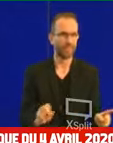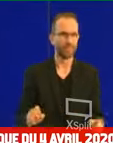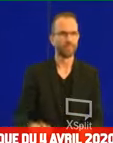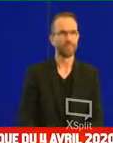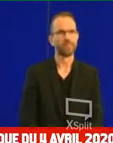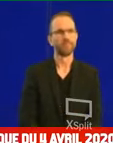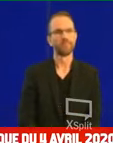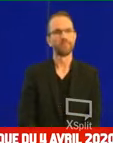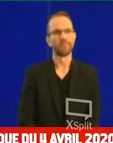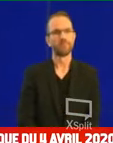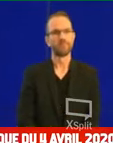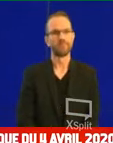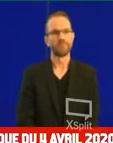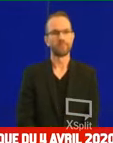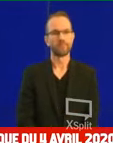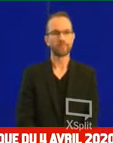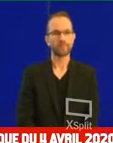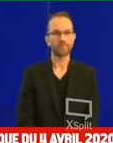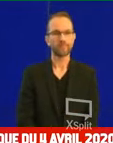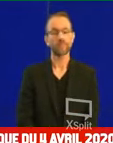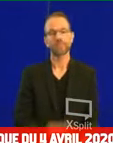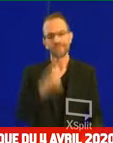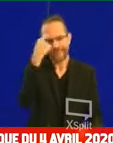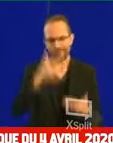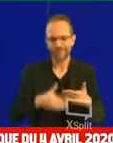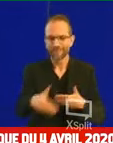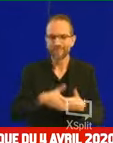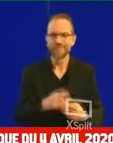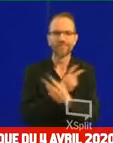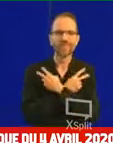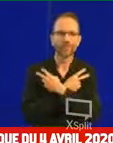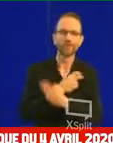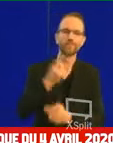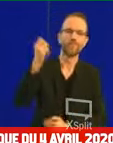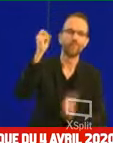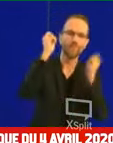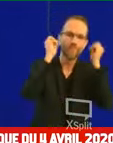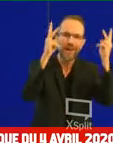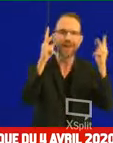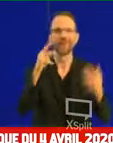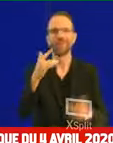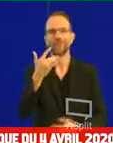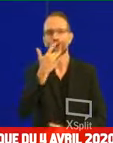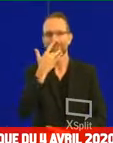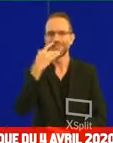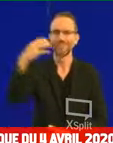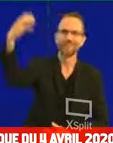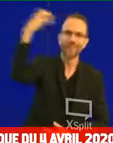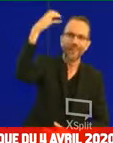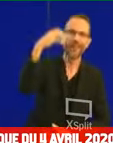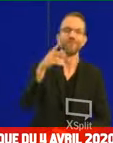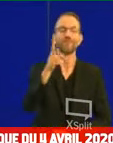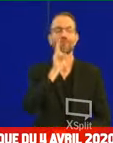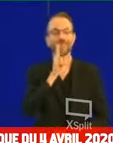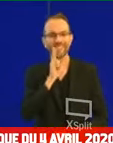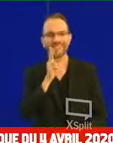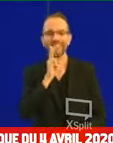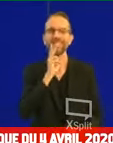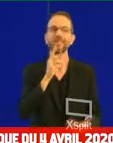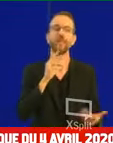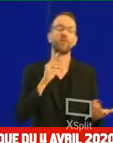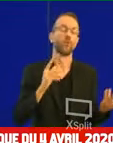tout en respectant des règles simples allez vous promener faire du vélo en famille ou avec un